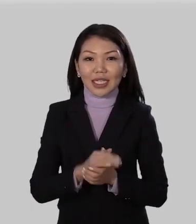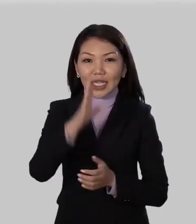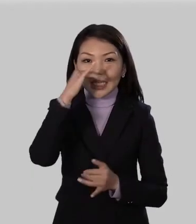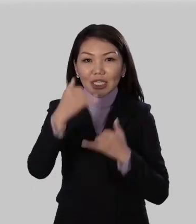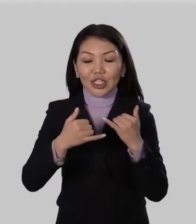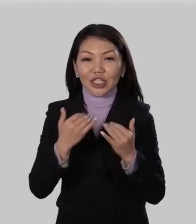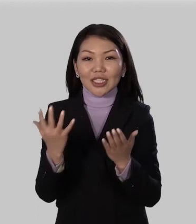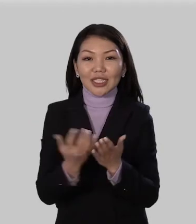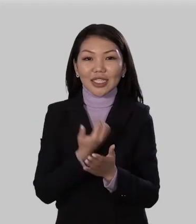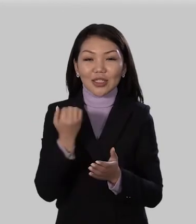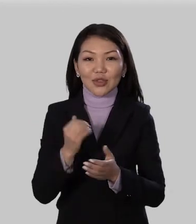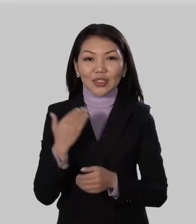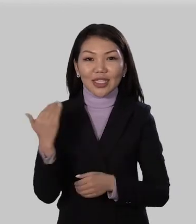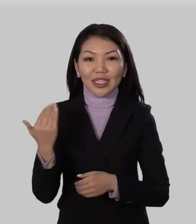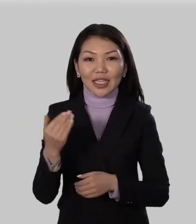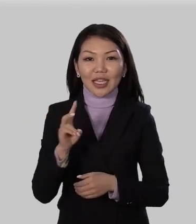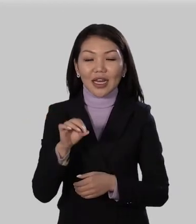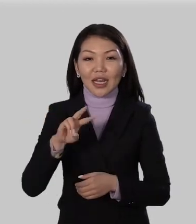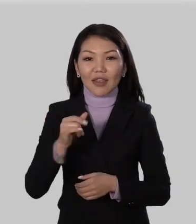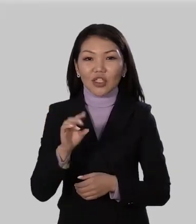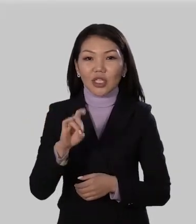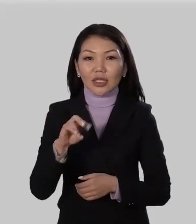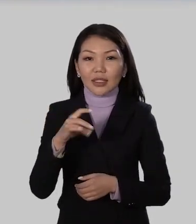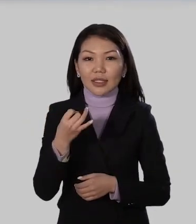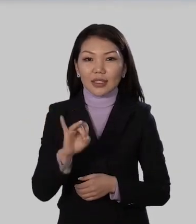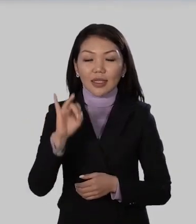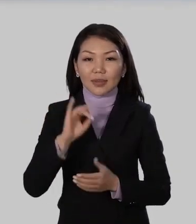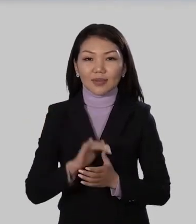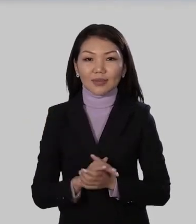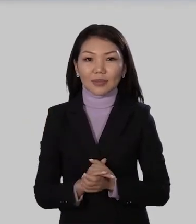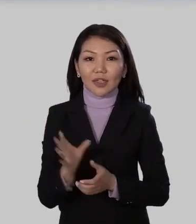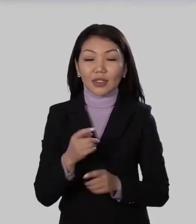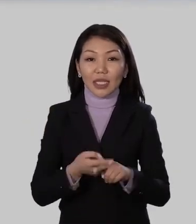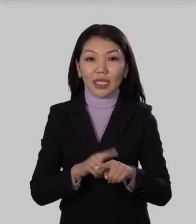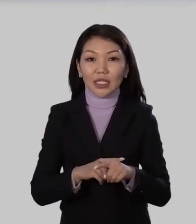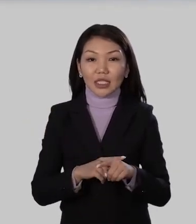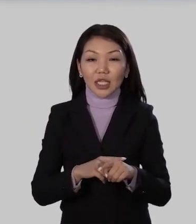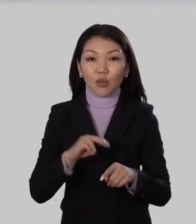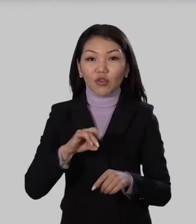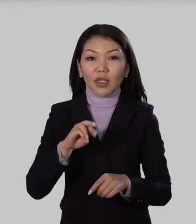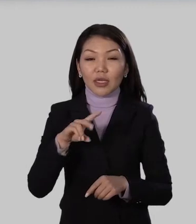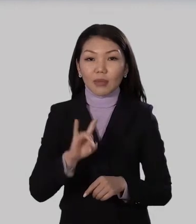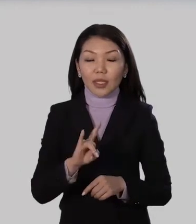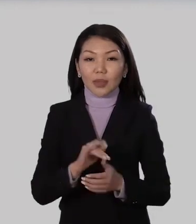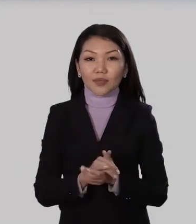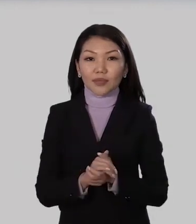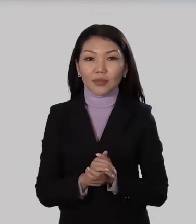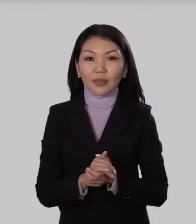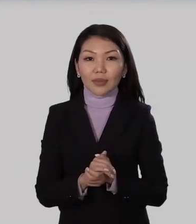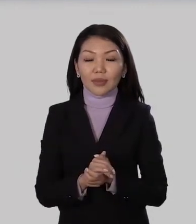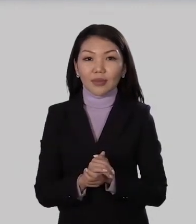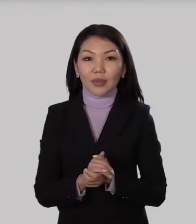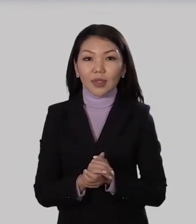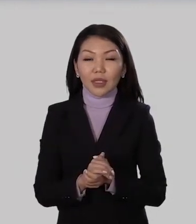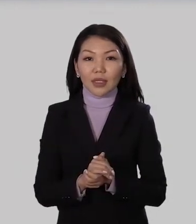ей, королевич Елисей. Все эти мультфильмы сняты по сказкам Александра